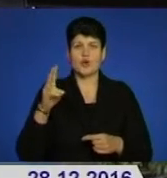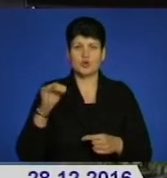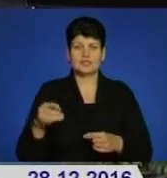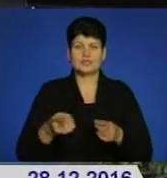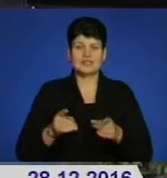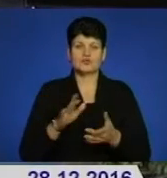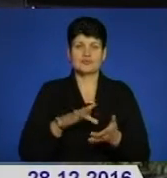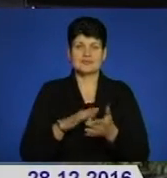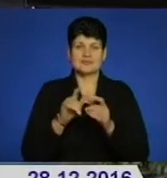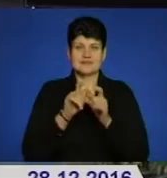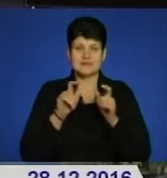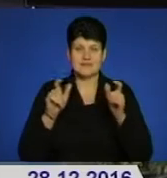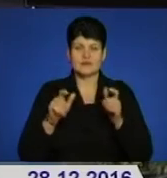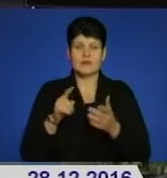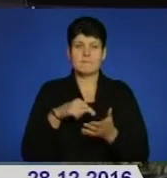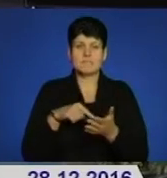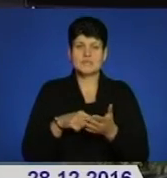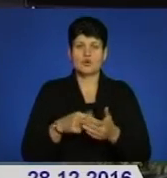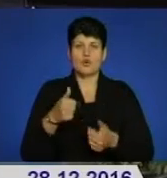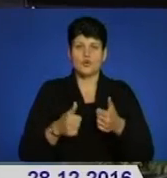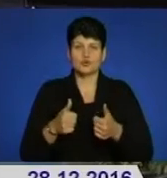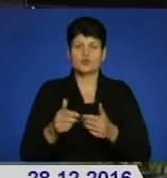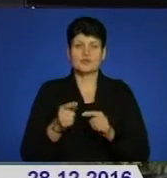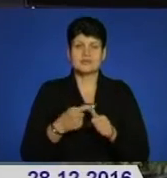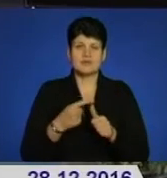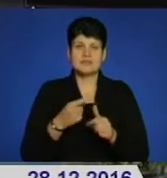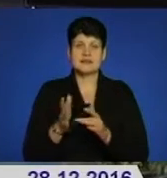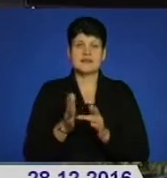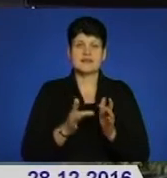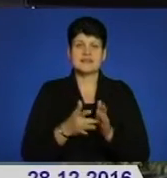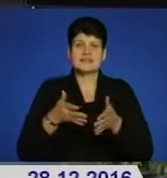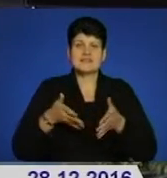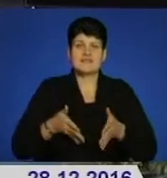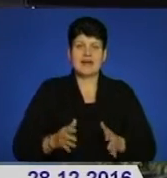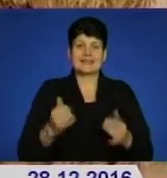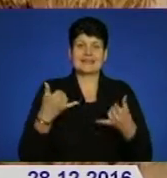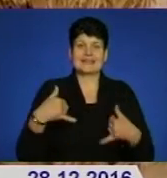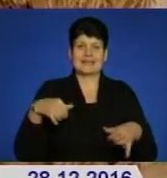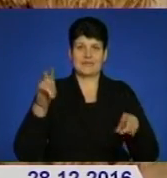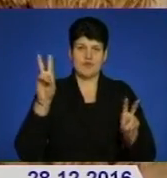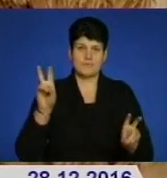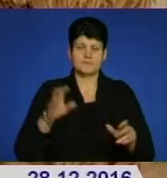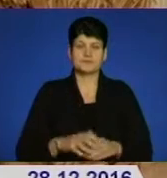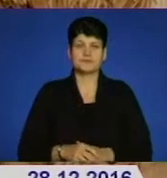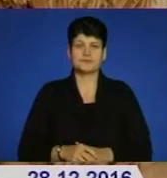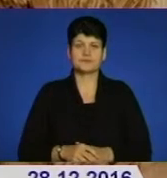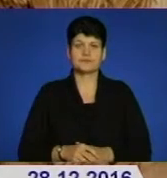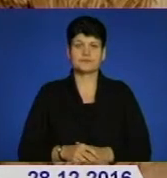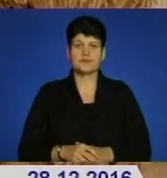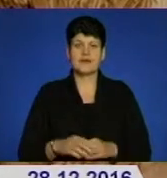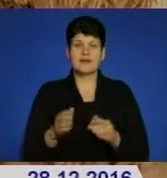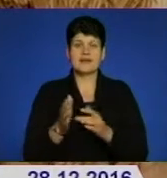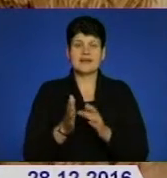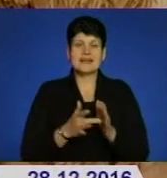еколого-натуралістичного центру в рамках міського конкурсу «Різдвяне диво». Бачили експозицію Марія Котенко. Різдвяні